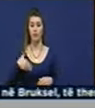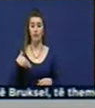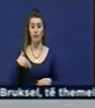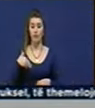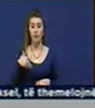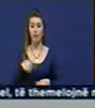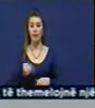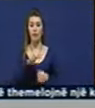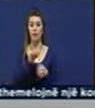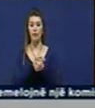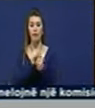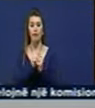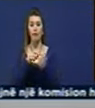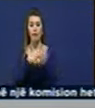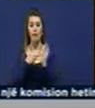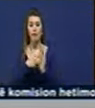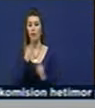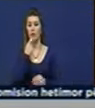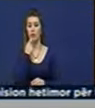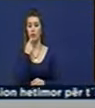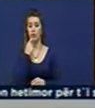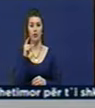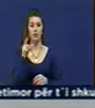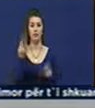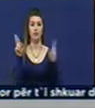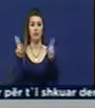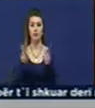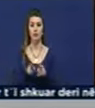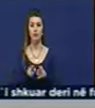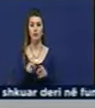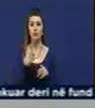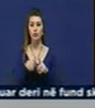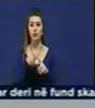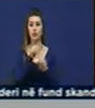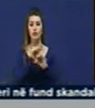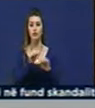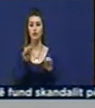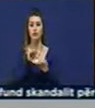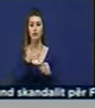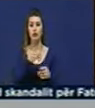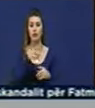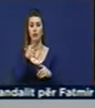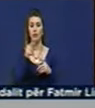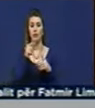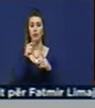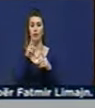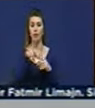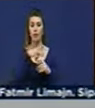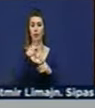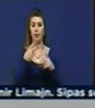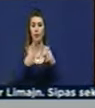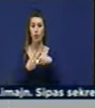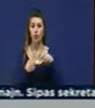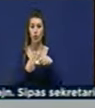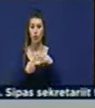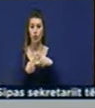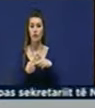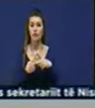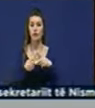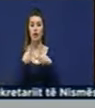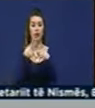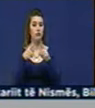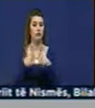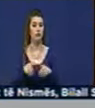pak barjera gjusore dhe paragjykime po shkollohet edhe në Podgoricë dhe vendet tjera të rejonit. Me gjithate,